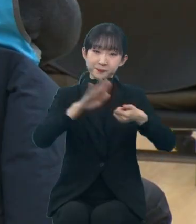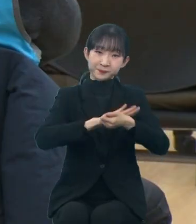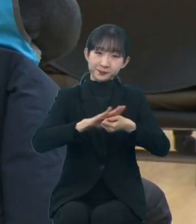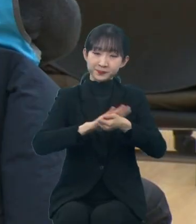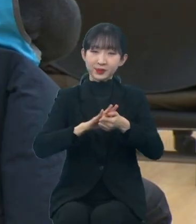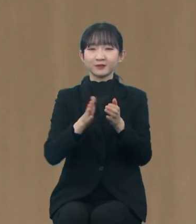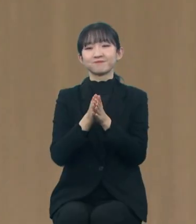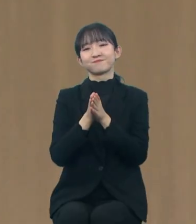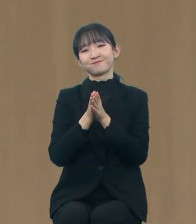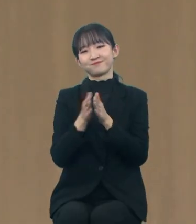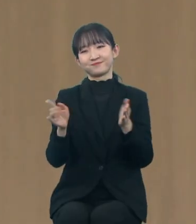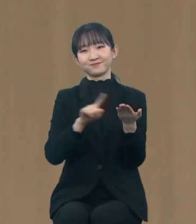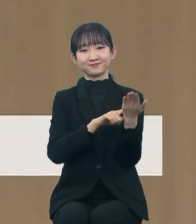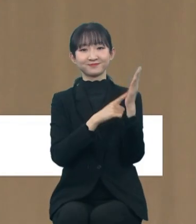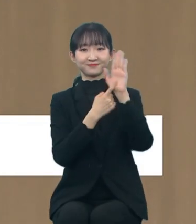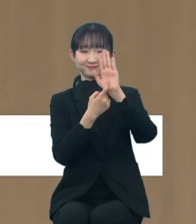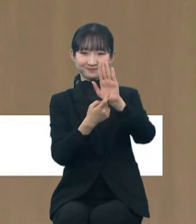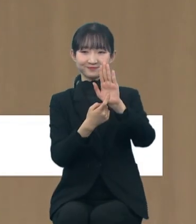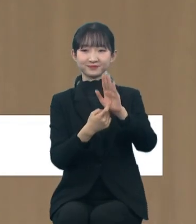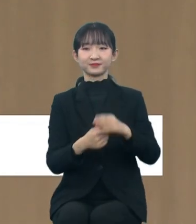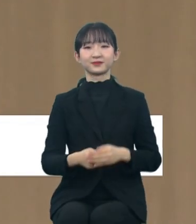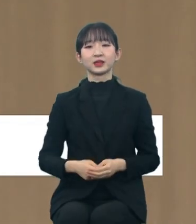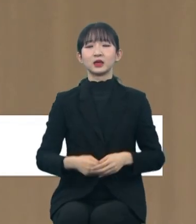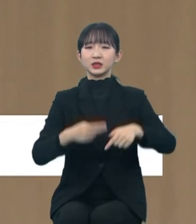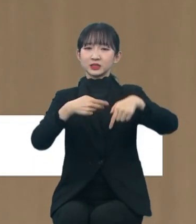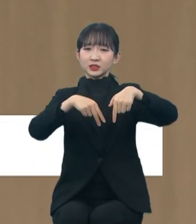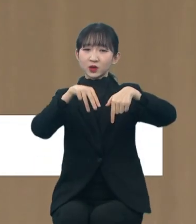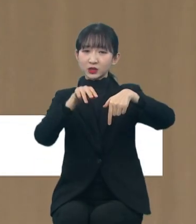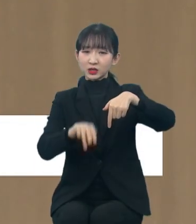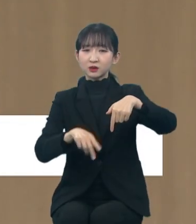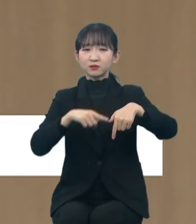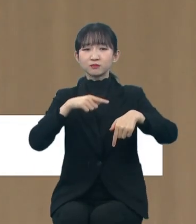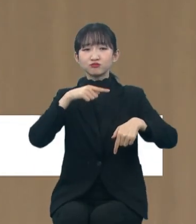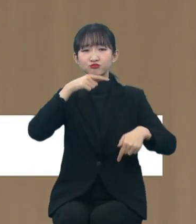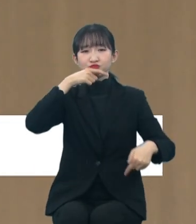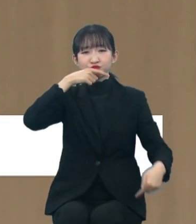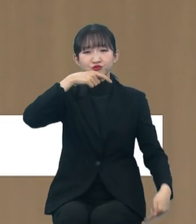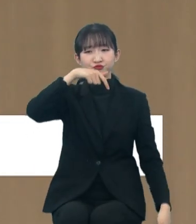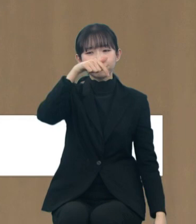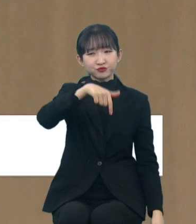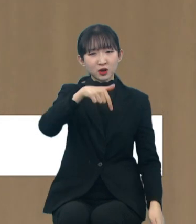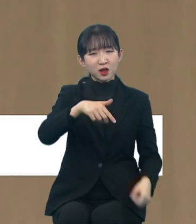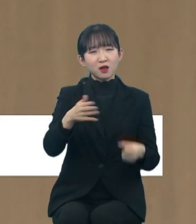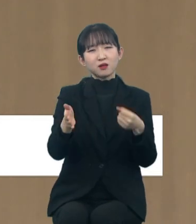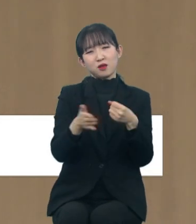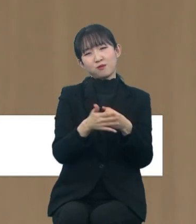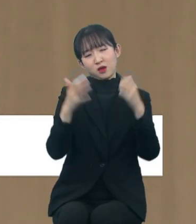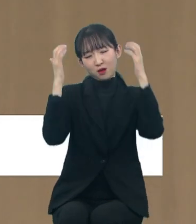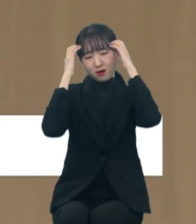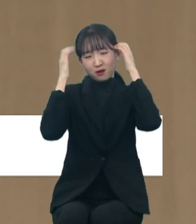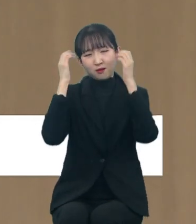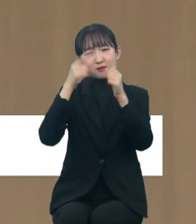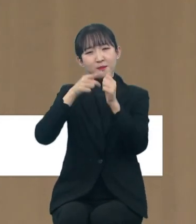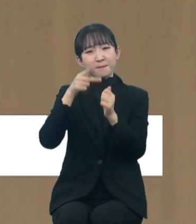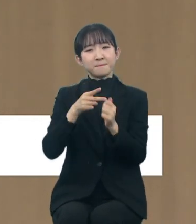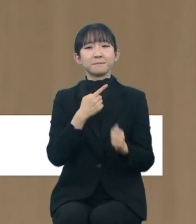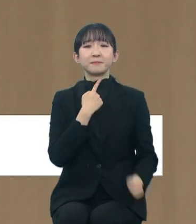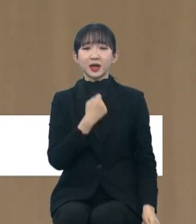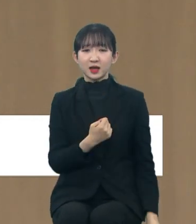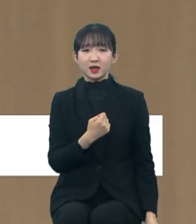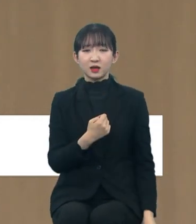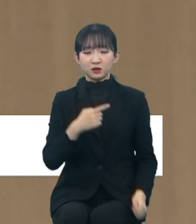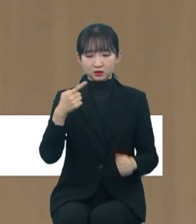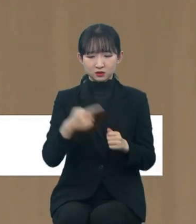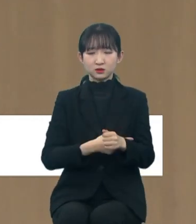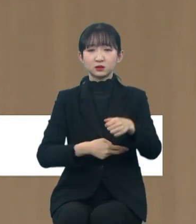시작을 알렸습니다. 우리 인천이 두 차례나 수돗물 때문에 홍역을 알았지 않습니까? 그러니까 이제